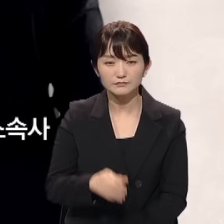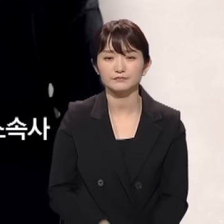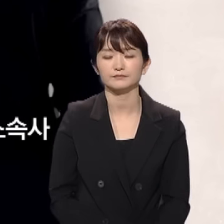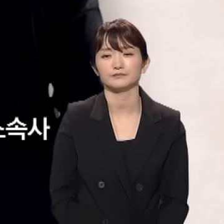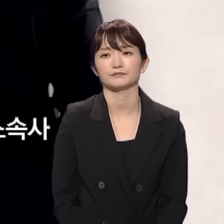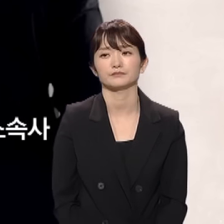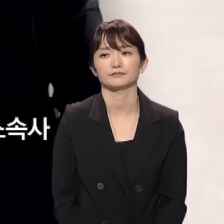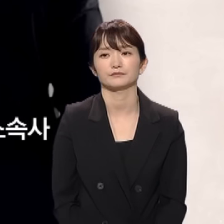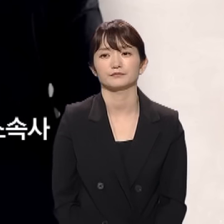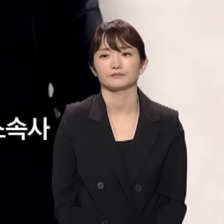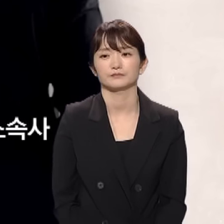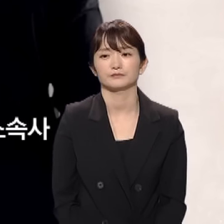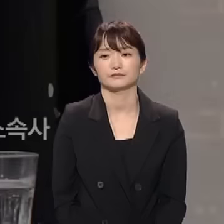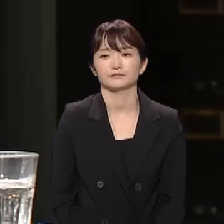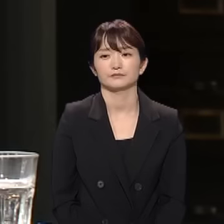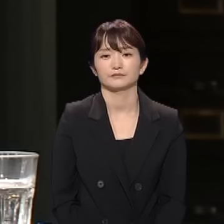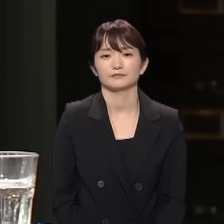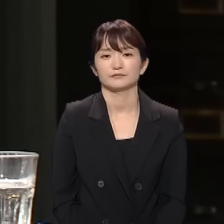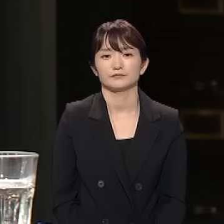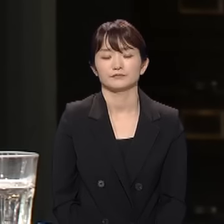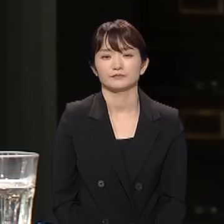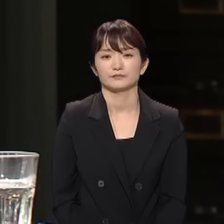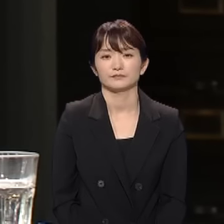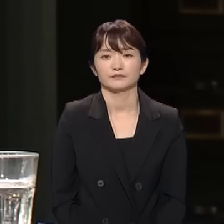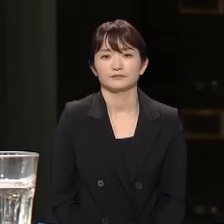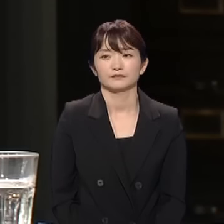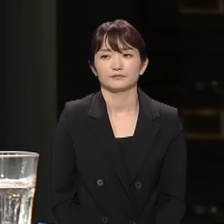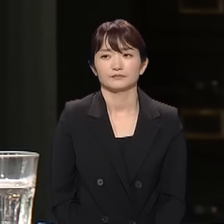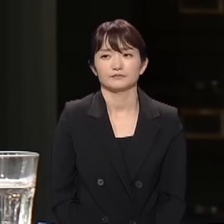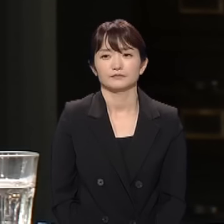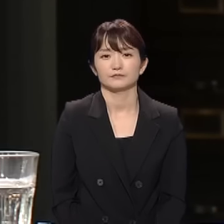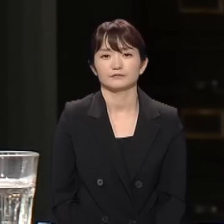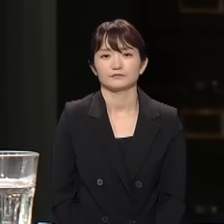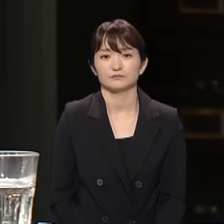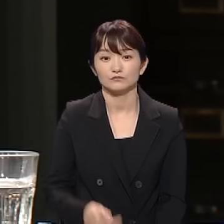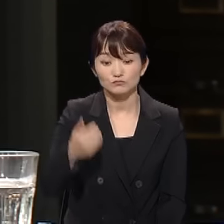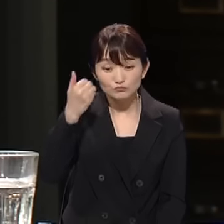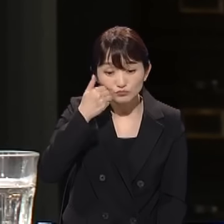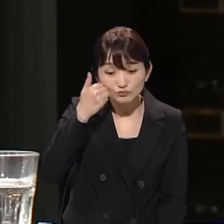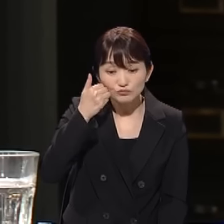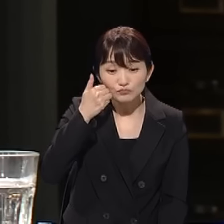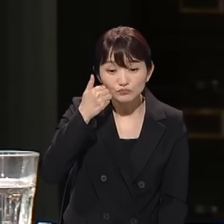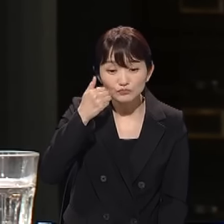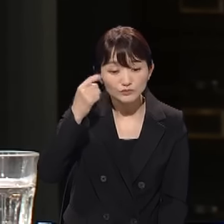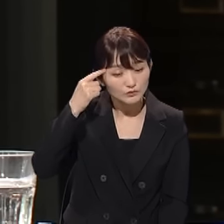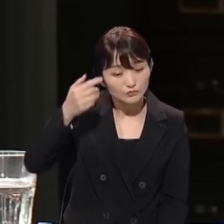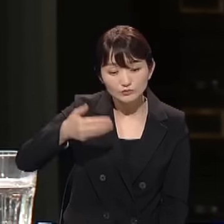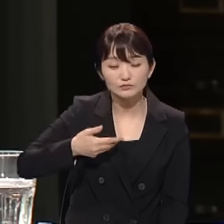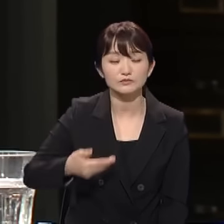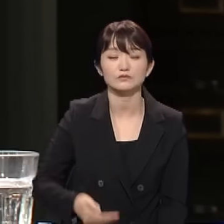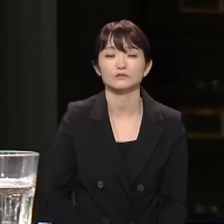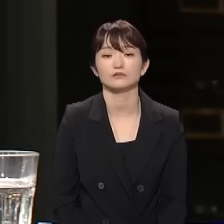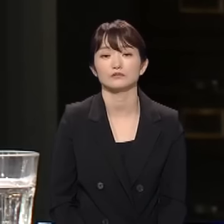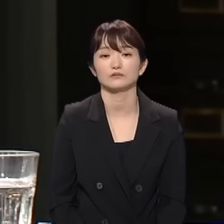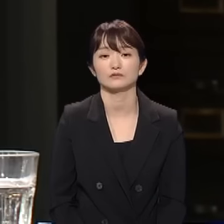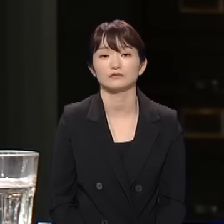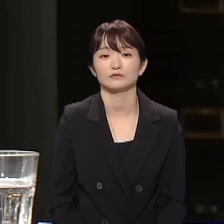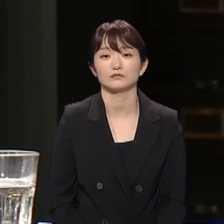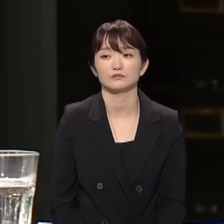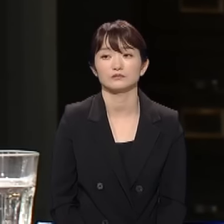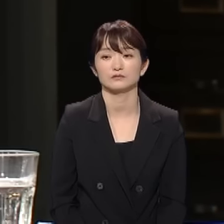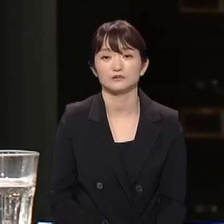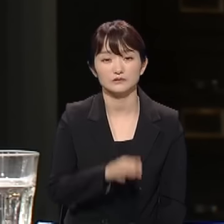남편 얘기입니다. 자, 지금 뭐 도대체 누구냐 이렇게 많이들 말씀을 하시는데 저희가